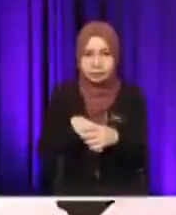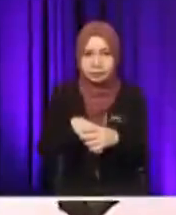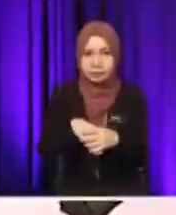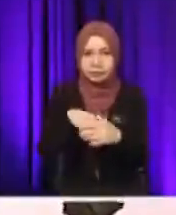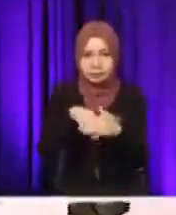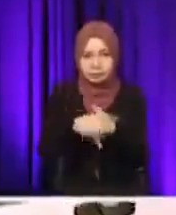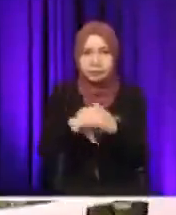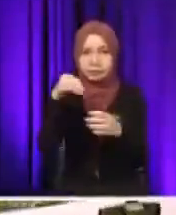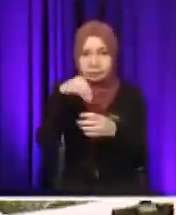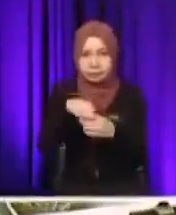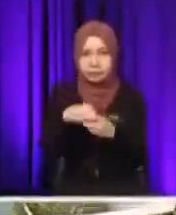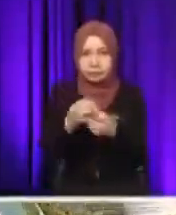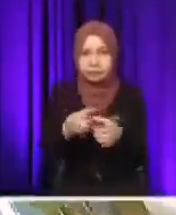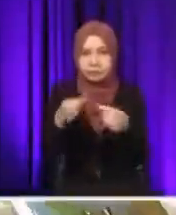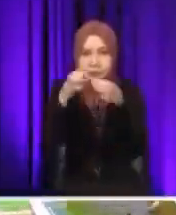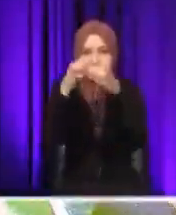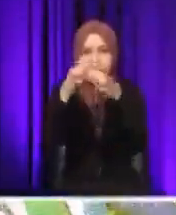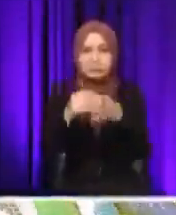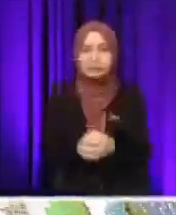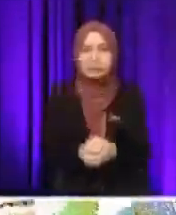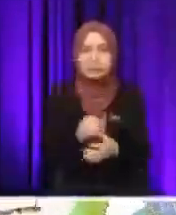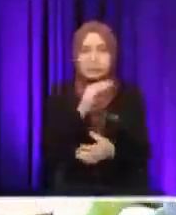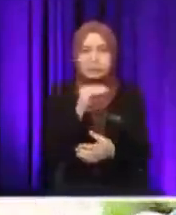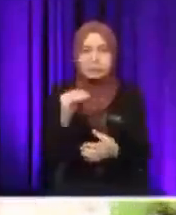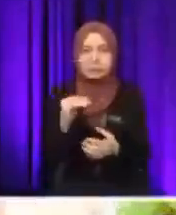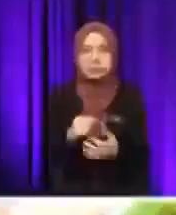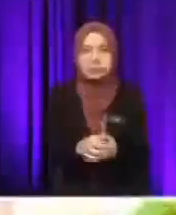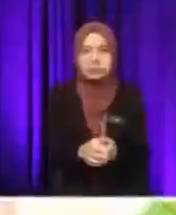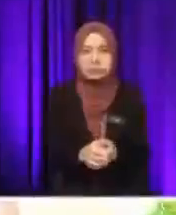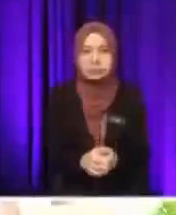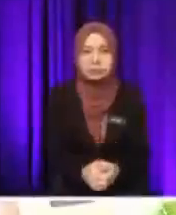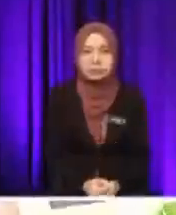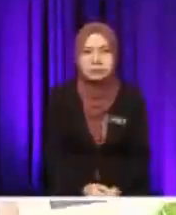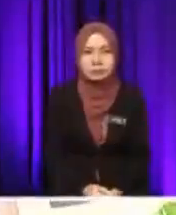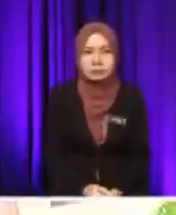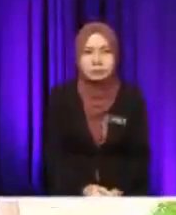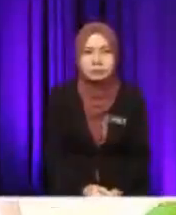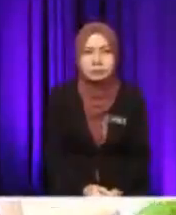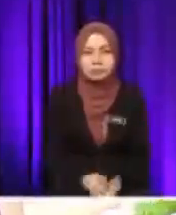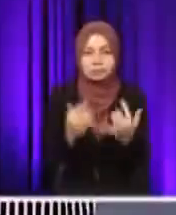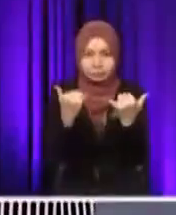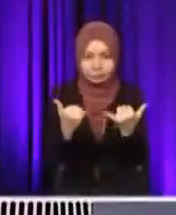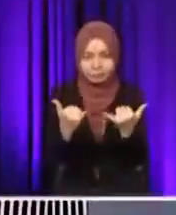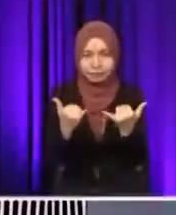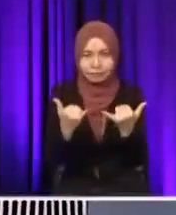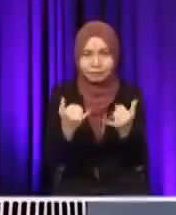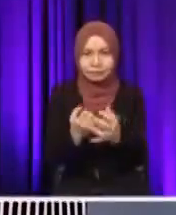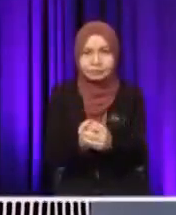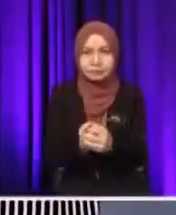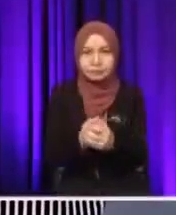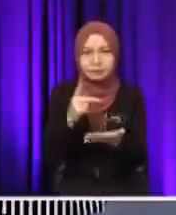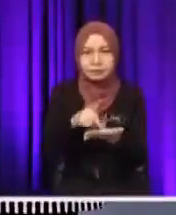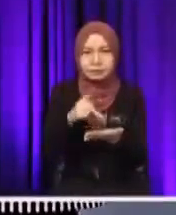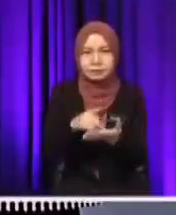sebenarnya dua-dua kena timbang juga. Ini dengan yang jernih. Sama dengan sebuah jernih. Kita pun perlu timbangkan dia antara 20 hingga 25